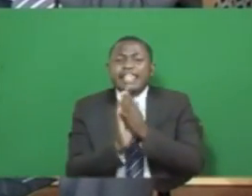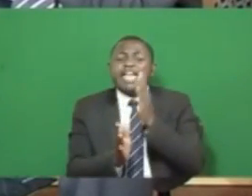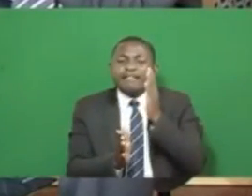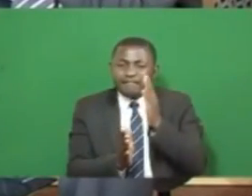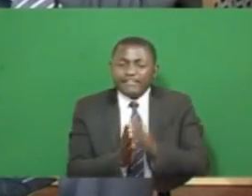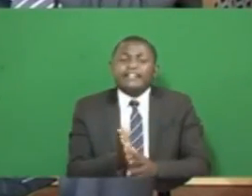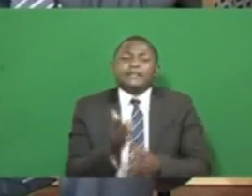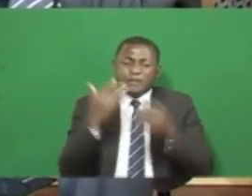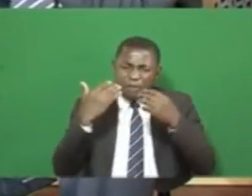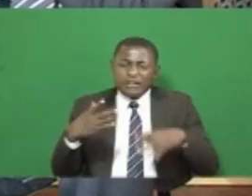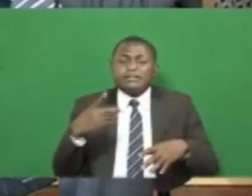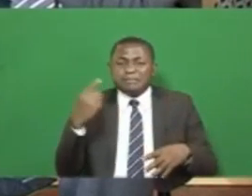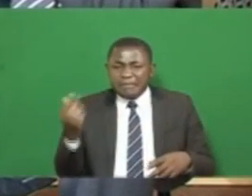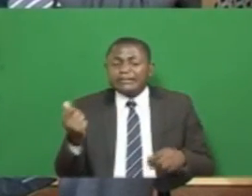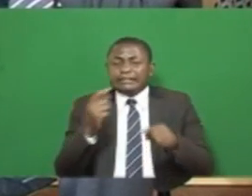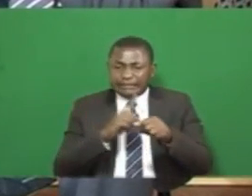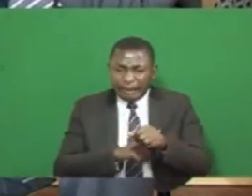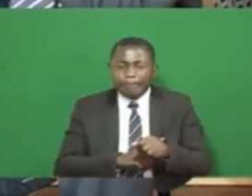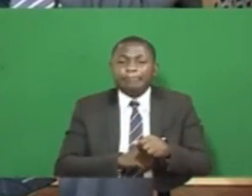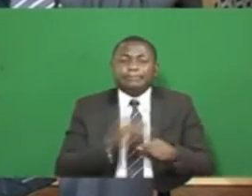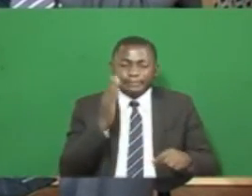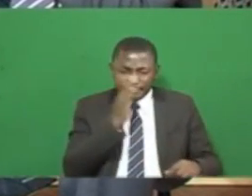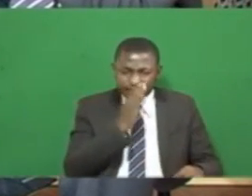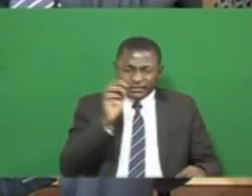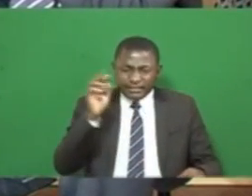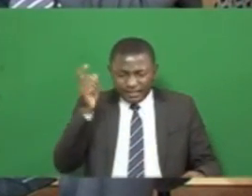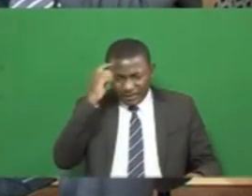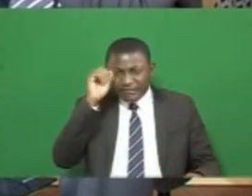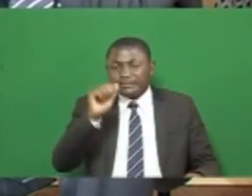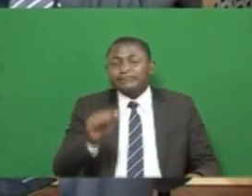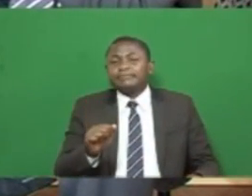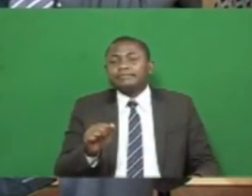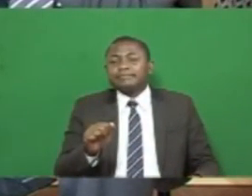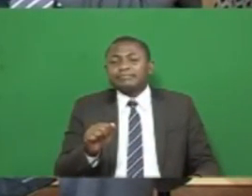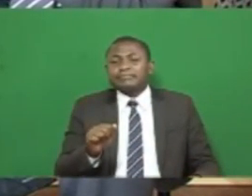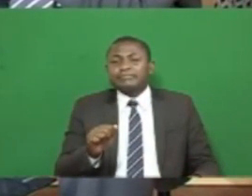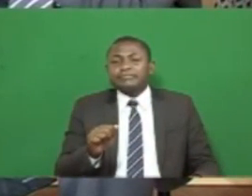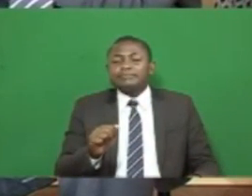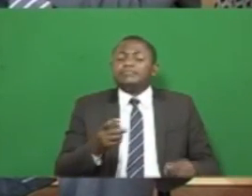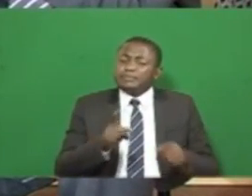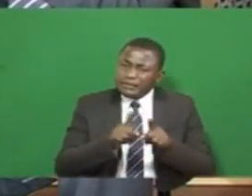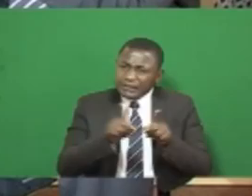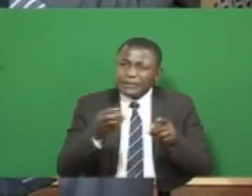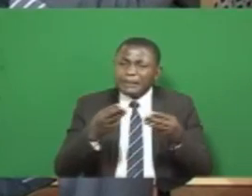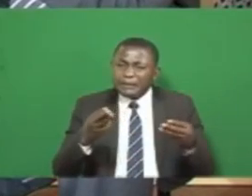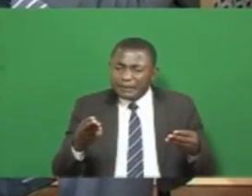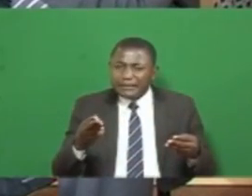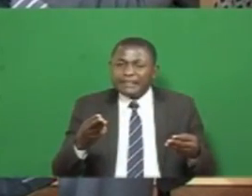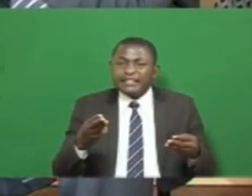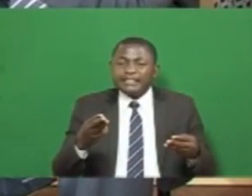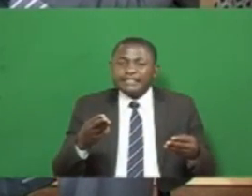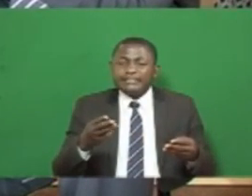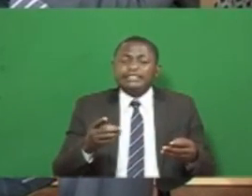vanhu vakadaro pakunamata. Yeah. Taive nawo. Tinana sekuru Brian. Havaizotiteerere